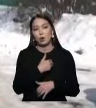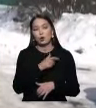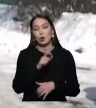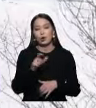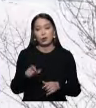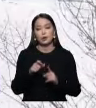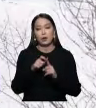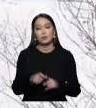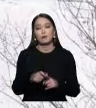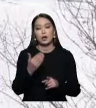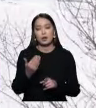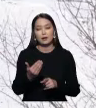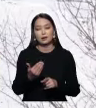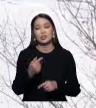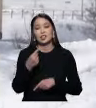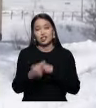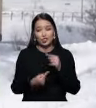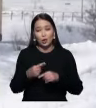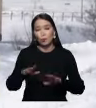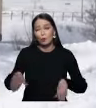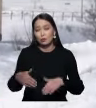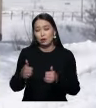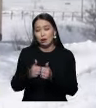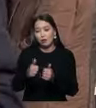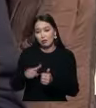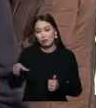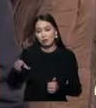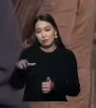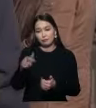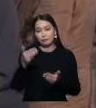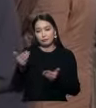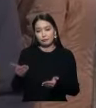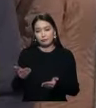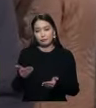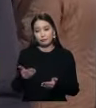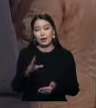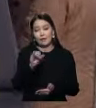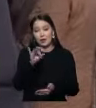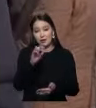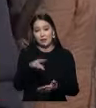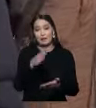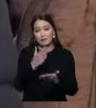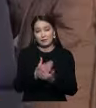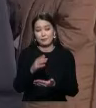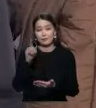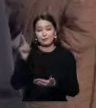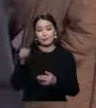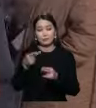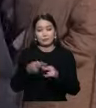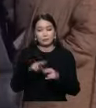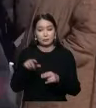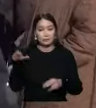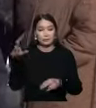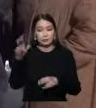чиновникам прокладывать дорогу через пустырь рядом с их домами. Оптимальный вариант, оно не архало, лучше не архало. Оптимальный вариант через